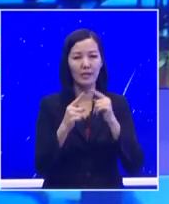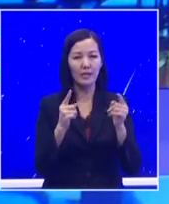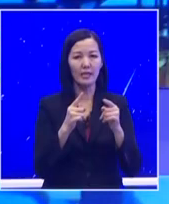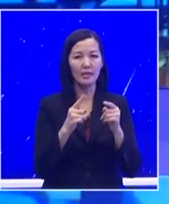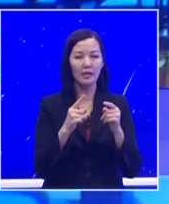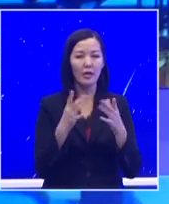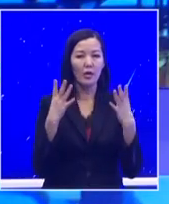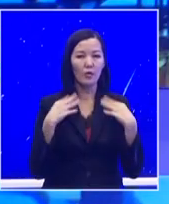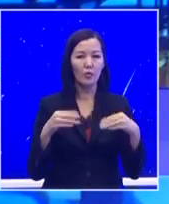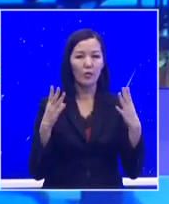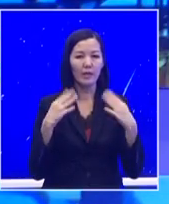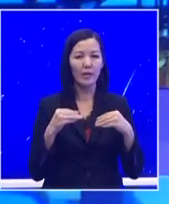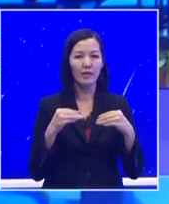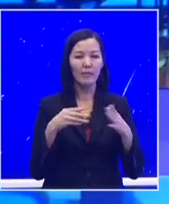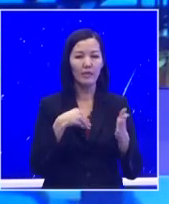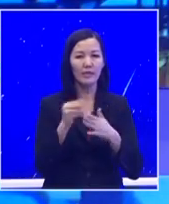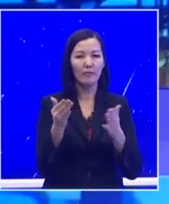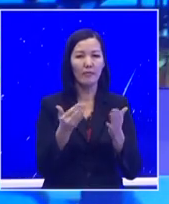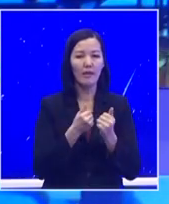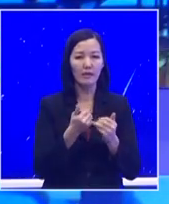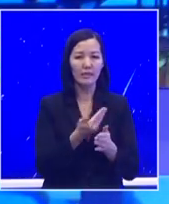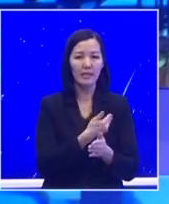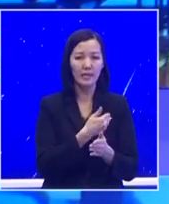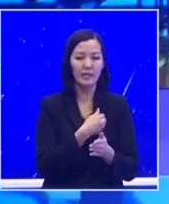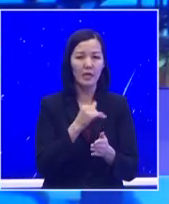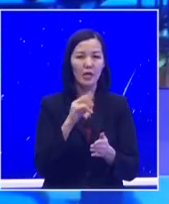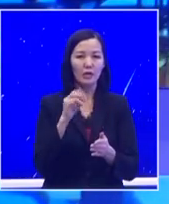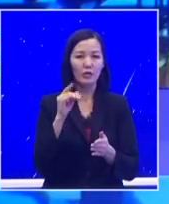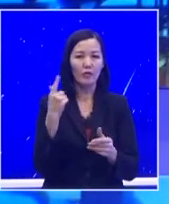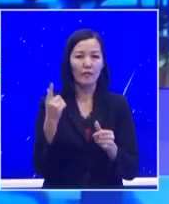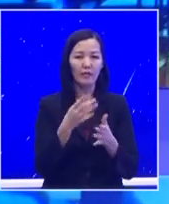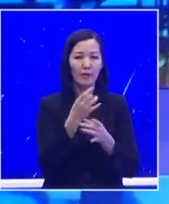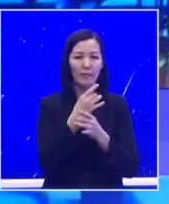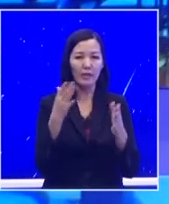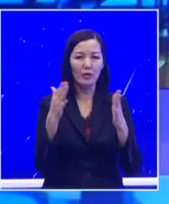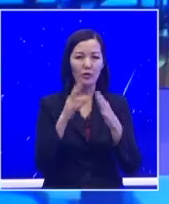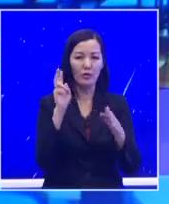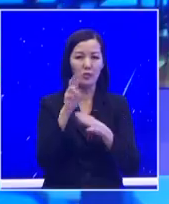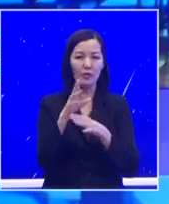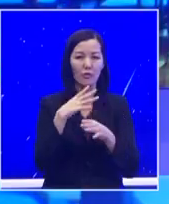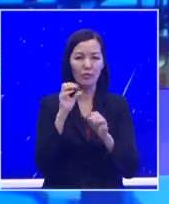эксклюзивті тондары мен ішіктерін сатып алғыңыз келсе, Илья Шанскіров атындағы мәдениет үйіне келіңіз.